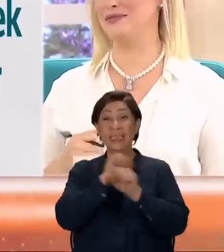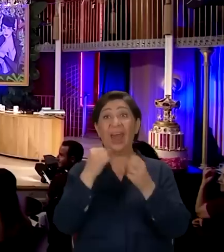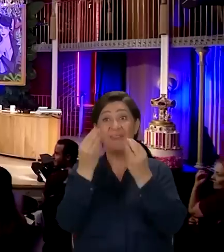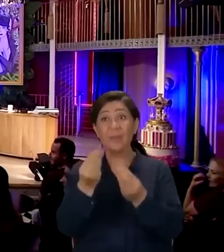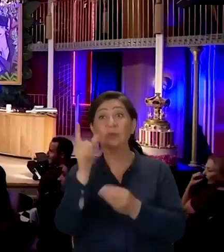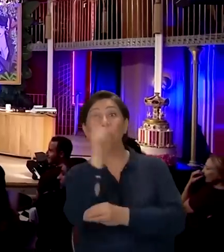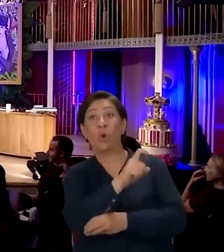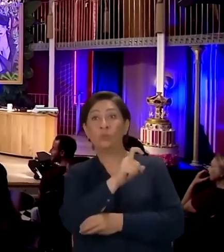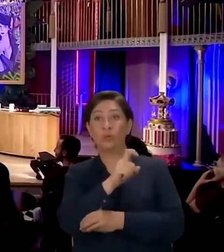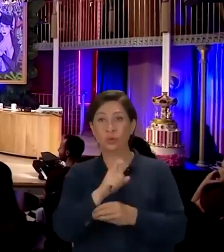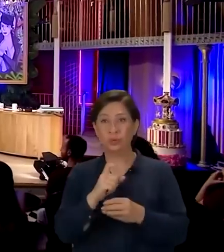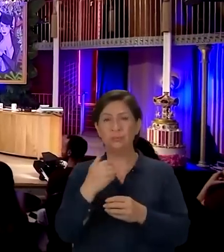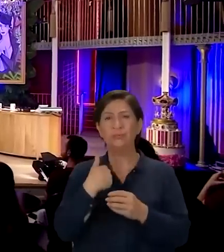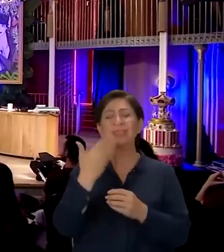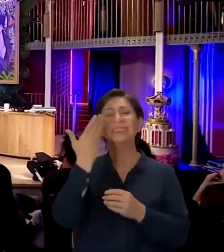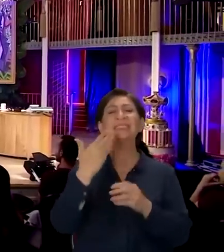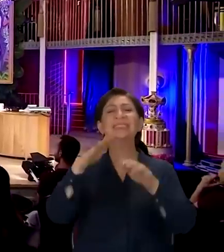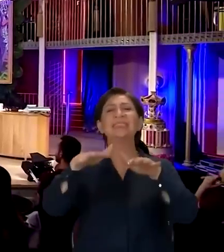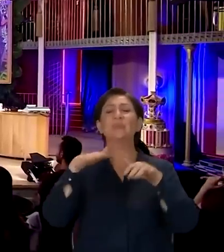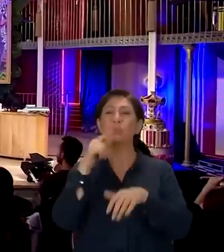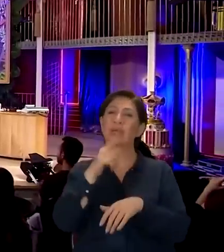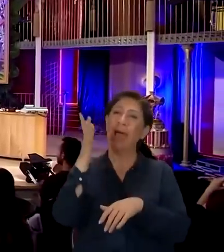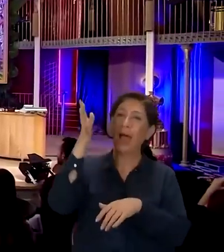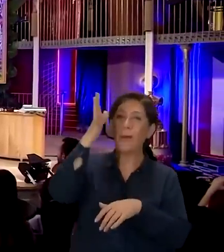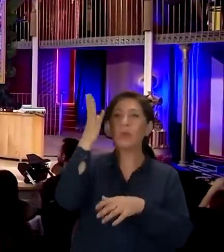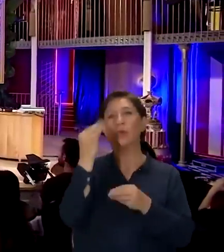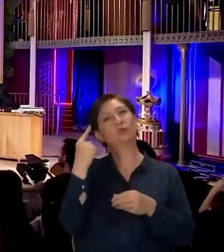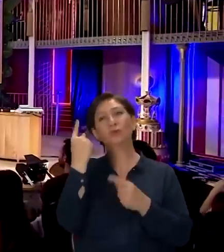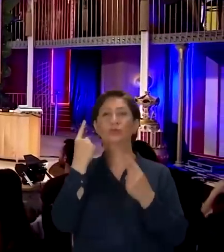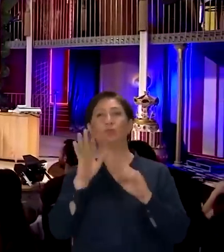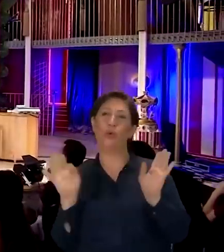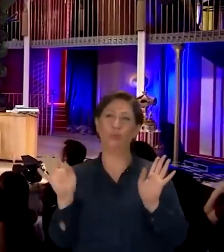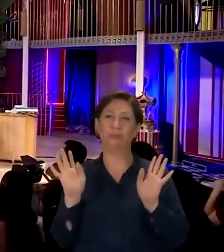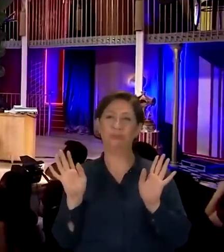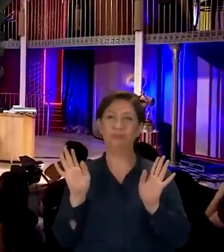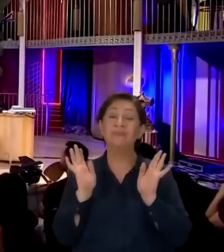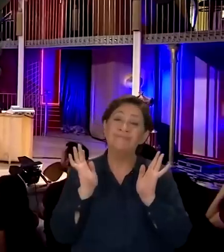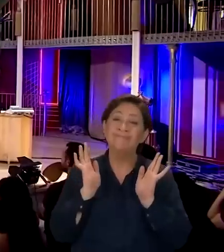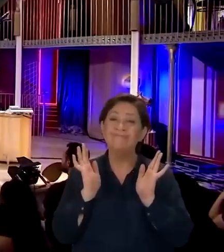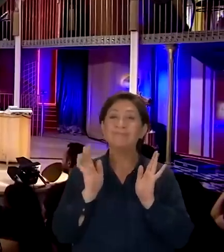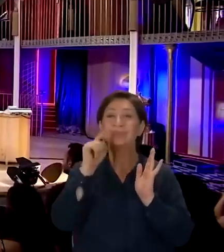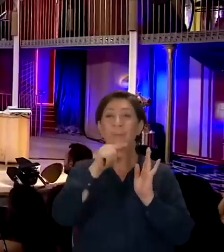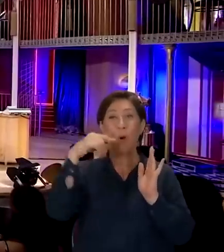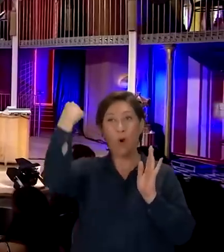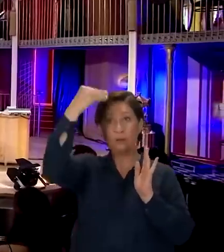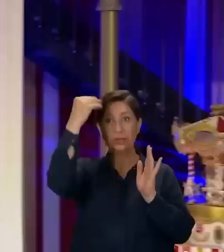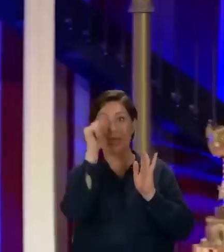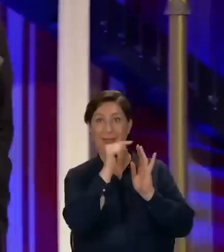mi? Dur. Şimdi ben seyircimizin bu kadar gerizekalı olduğunu düşünmüyorum tabii ki. Bu